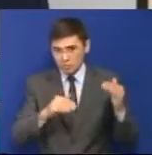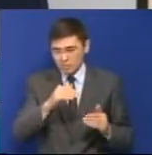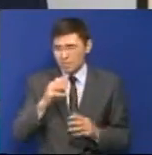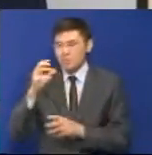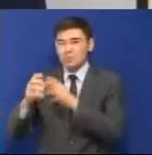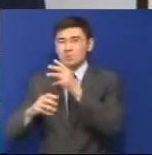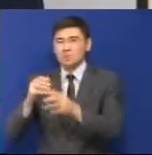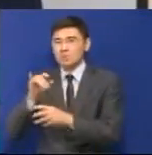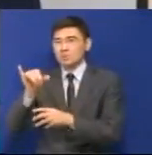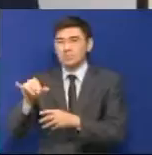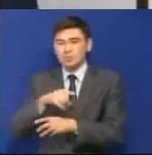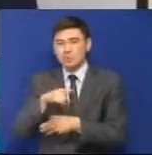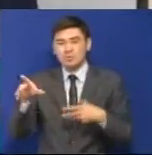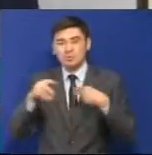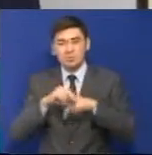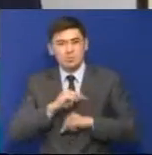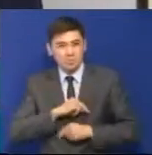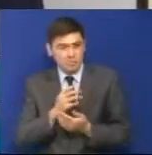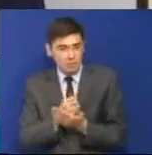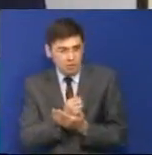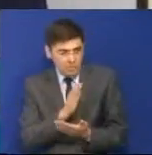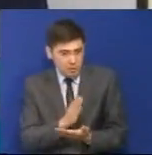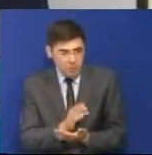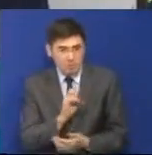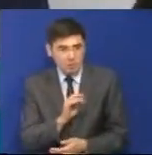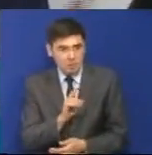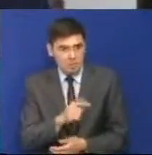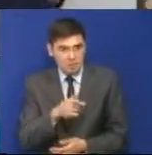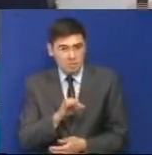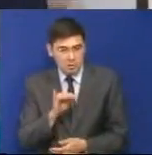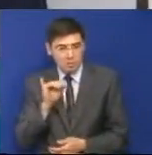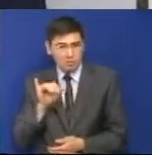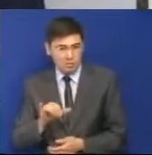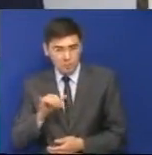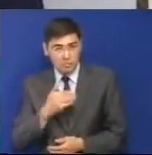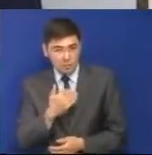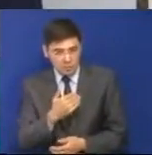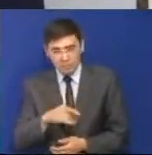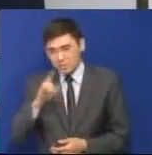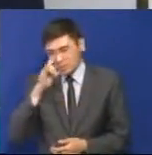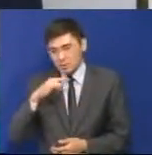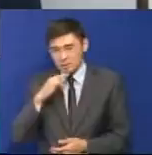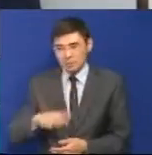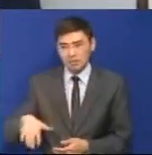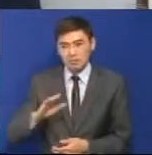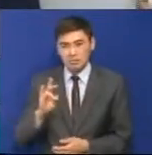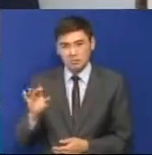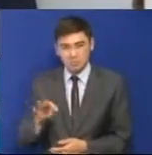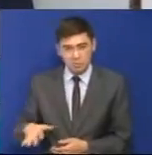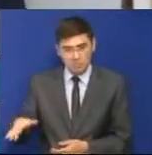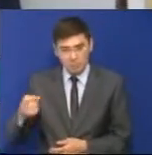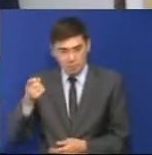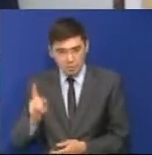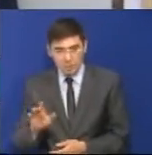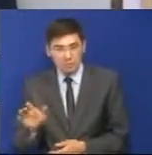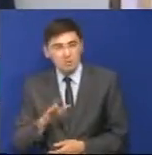Осы байланыстың нәтижесінде Қазақ инновациялық гуманитарлық заң университет арқылы Қазақстанның солтүстік шығыс өңіріне ғана емес, ел бойынша